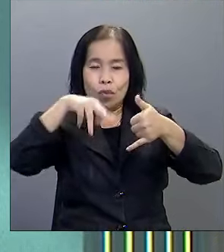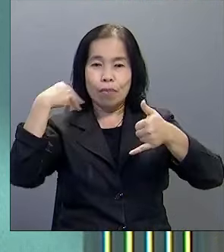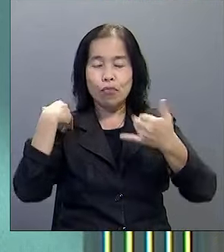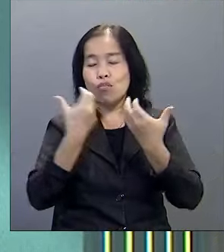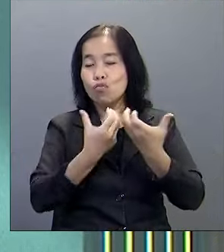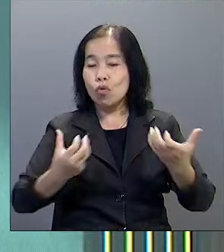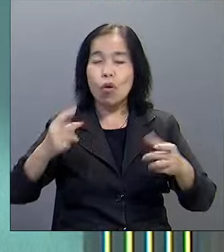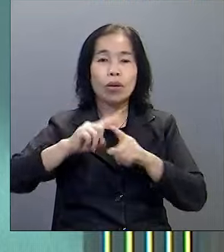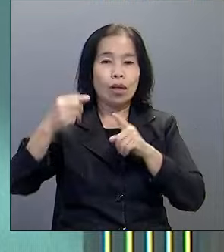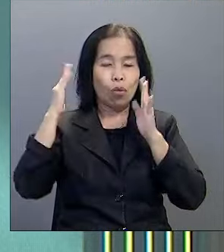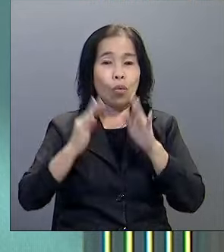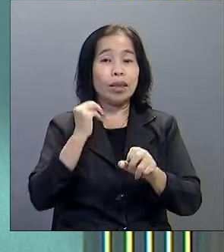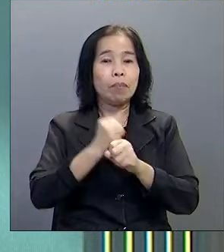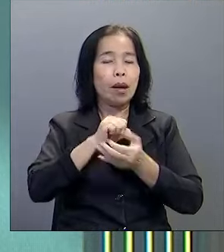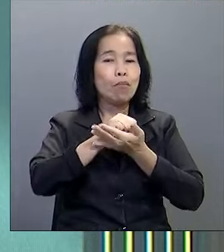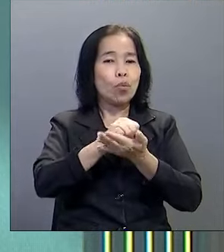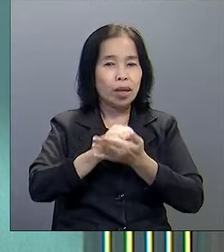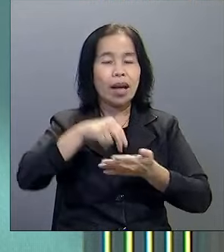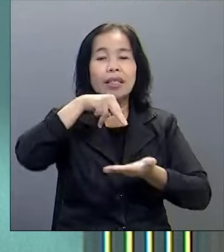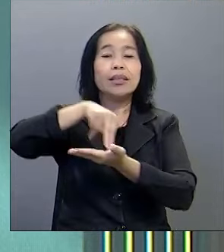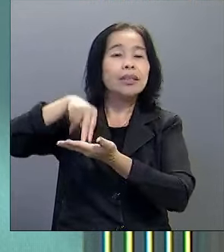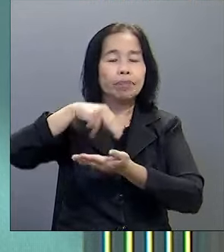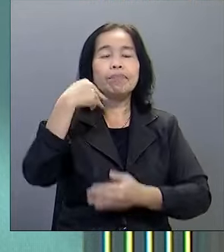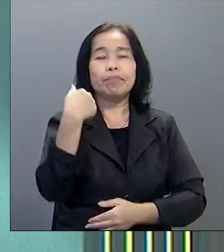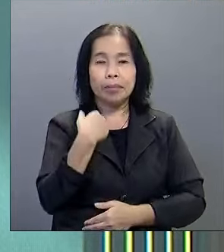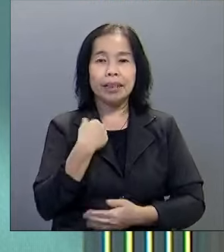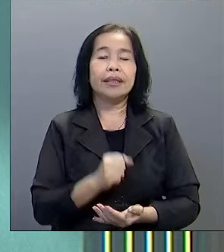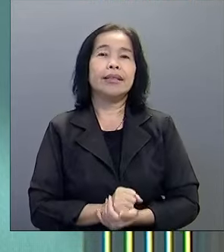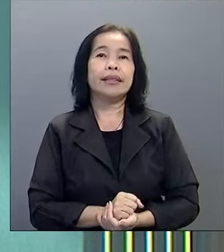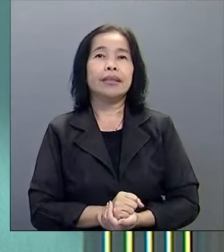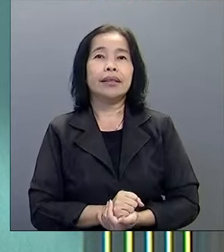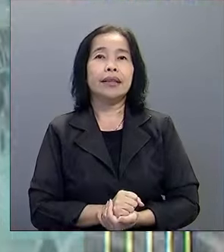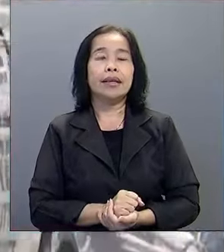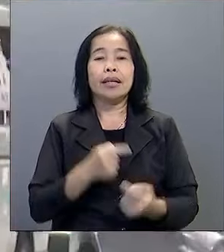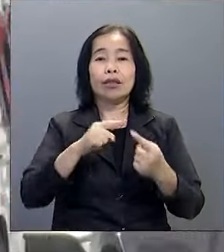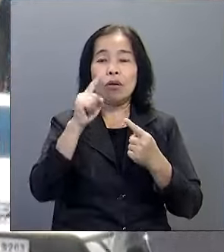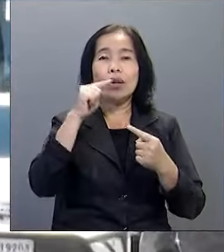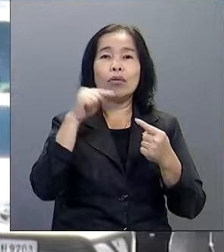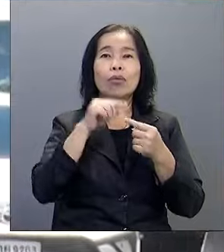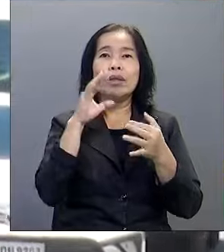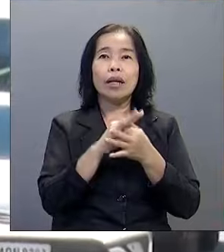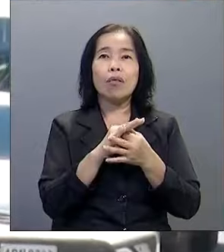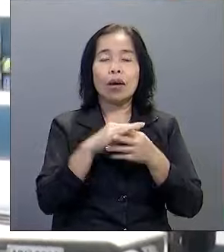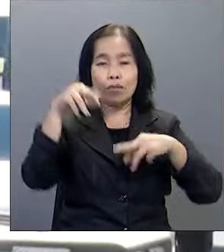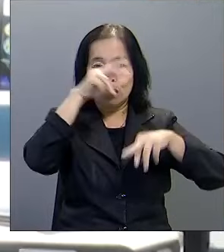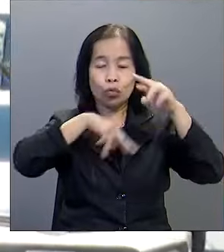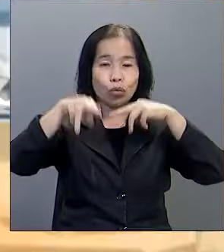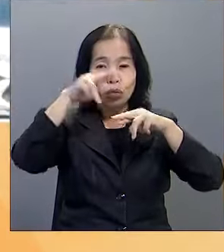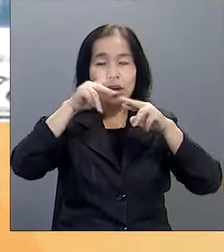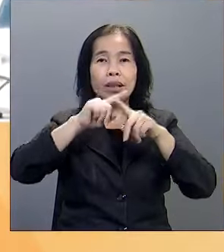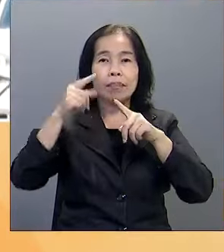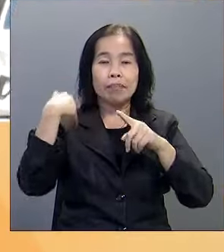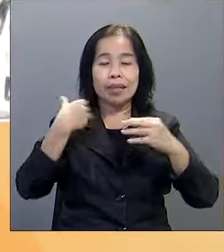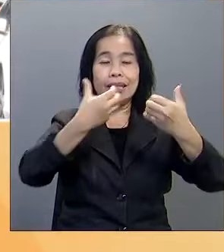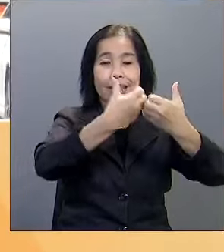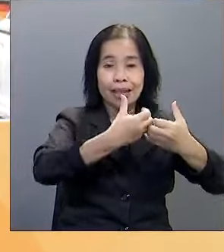ถึงเจาทตำรวจทอยู่ตามท้องถนนด้วยโดยเครื่องมอส่นหนึคือในเรื่องของการตัวจับกคำวผิดอีกส่น